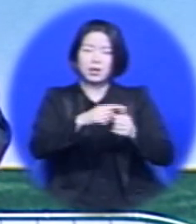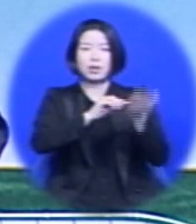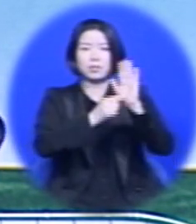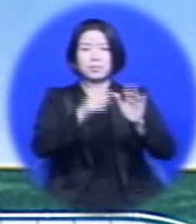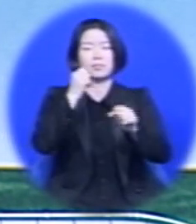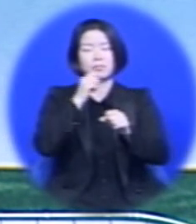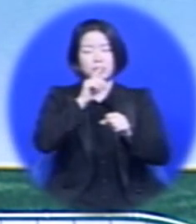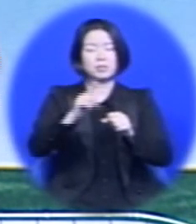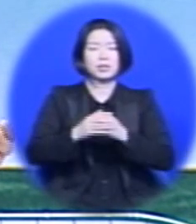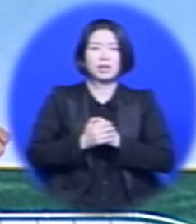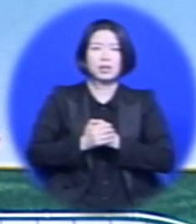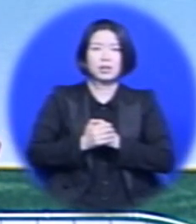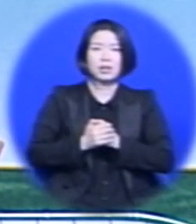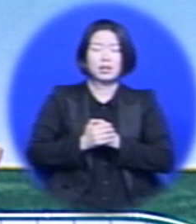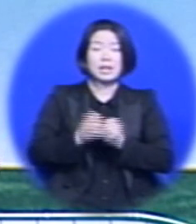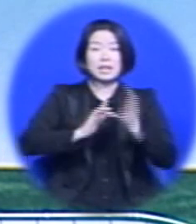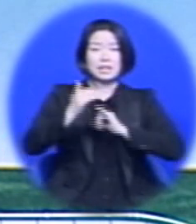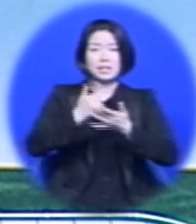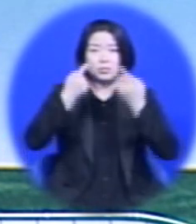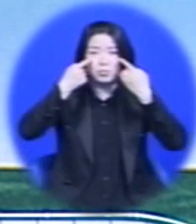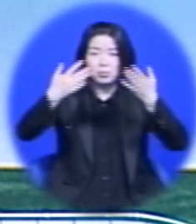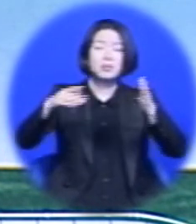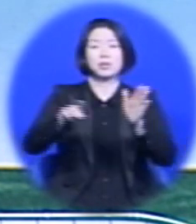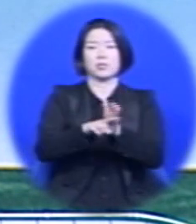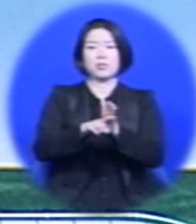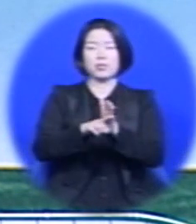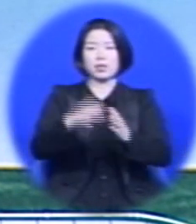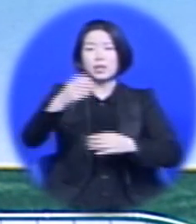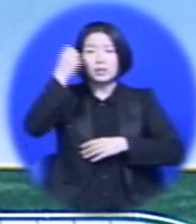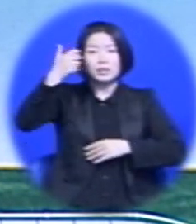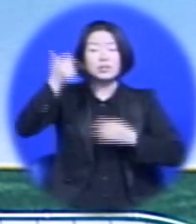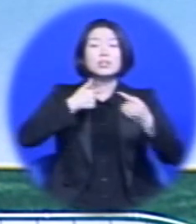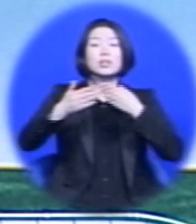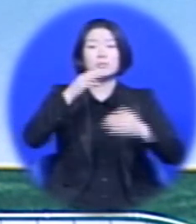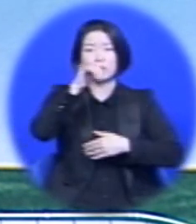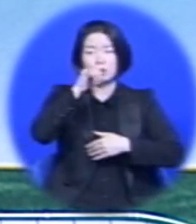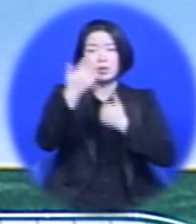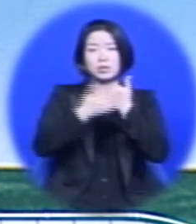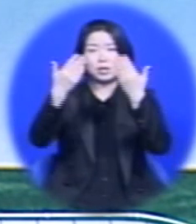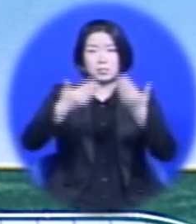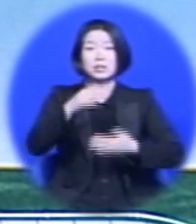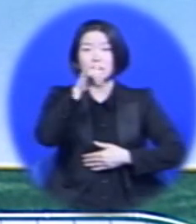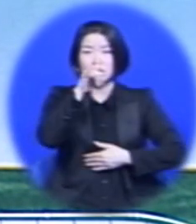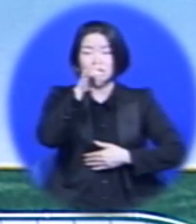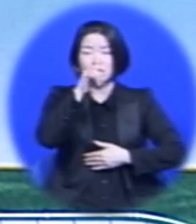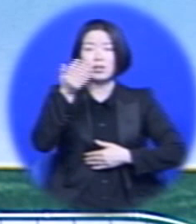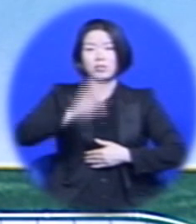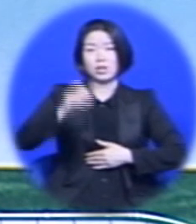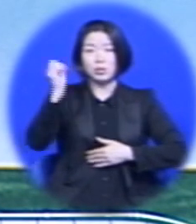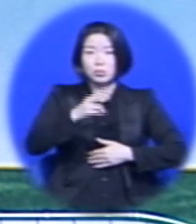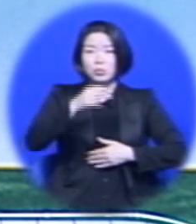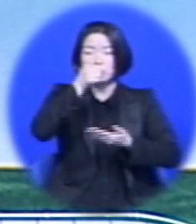함이라 예수를 분명히 믿었고 성령 체험도 했고 은혜도 받았는데 또 죄를 지었다는